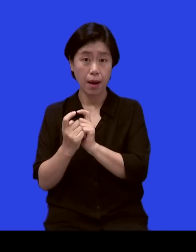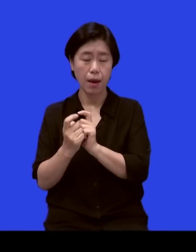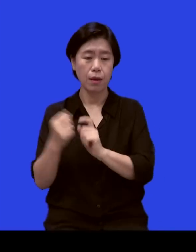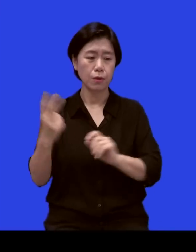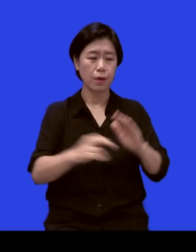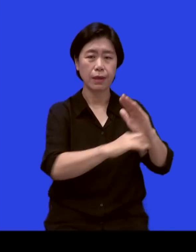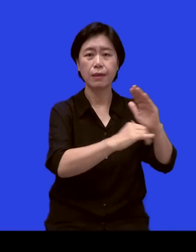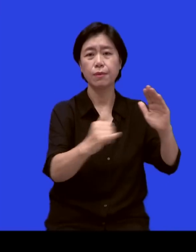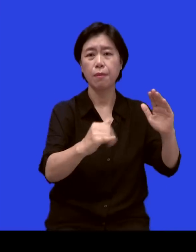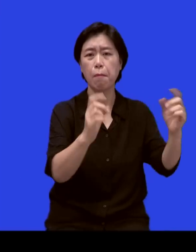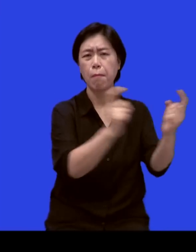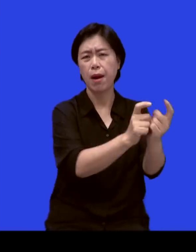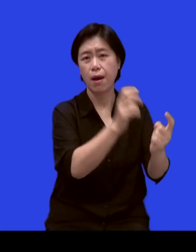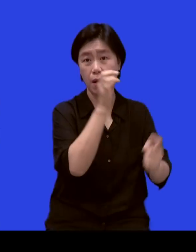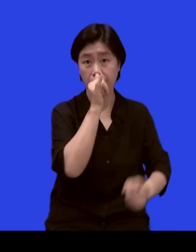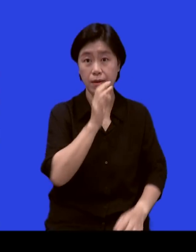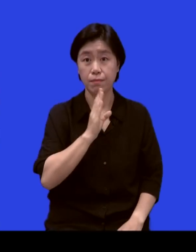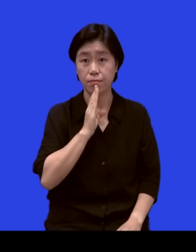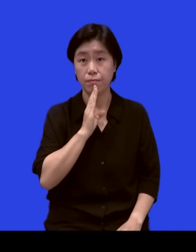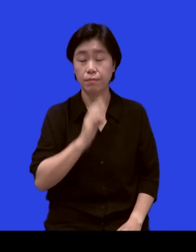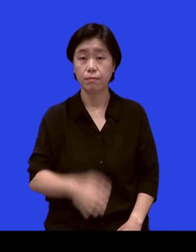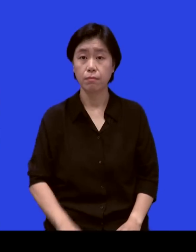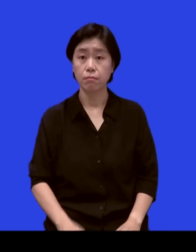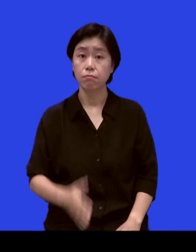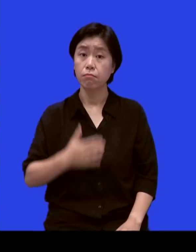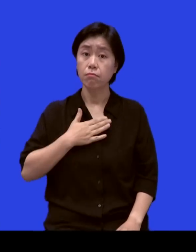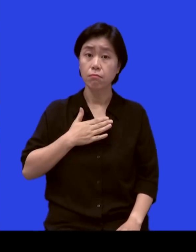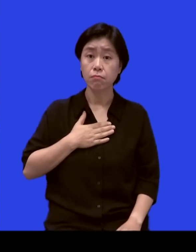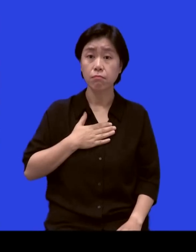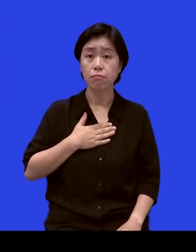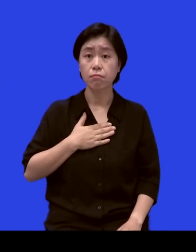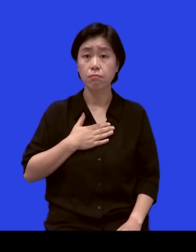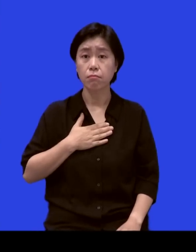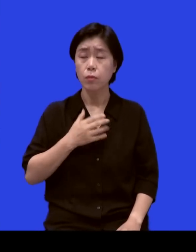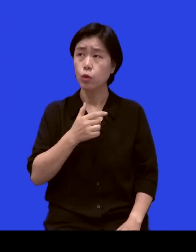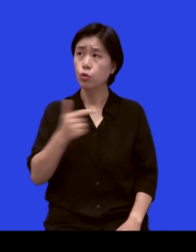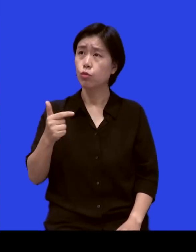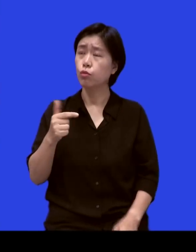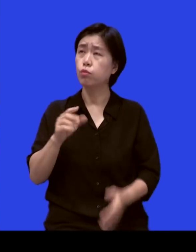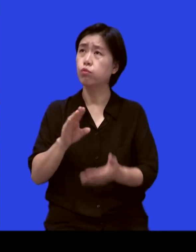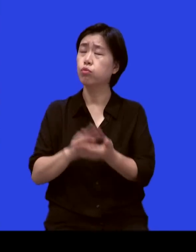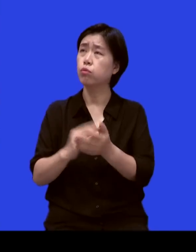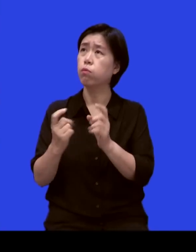생각을 합니다. 근데 저 자체는 그렇게